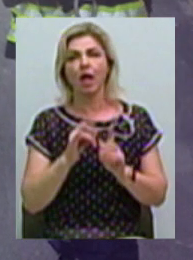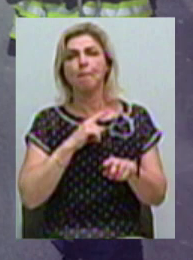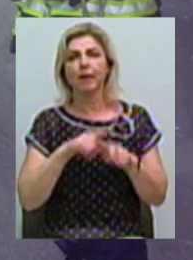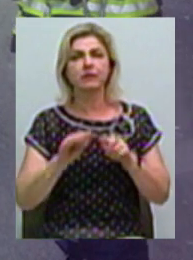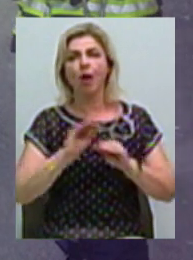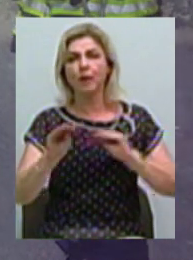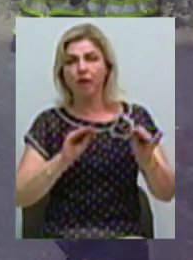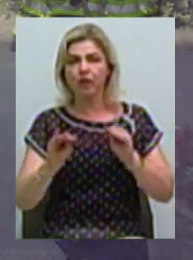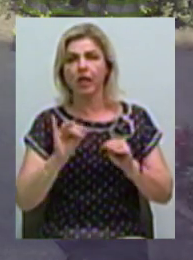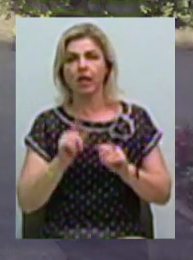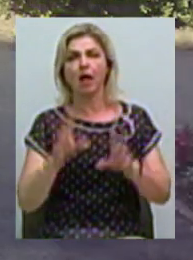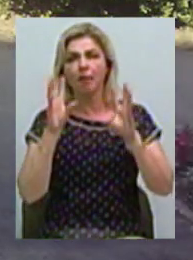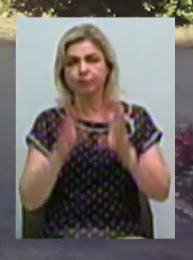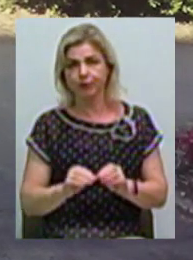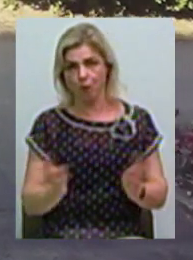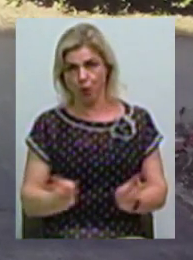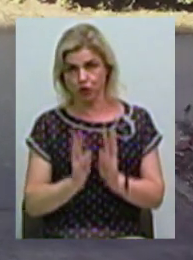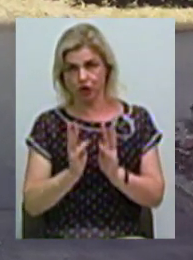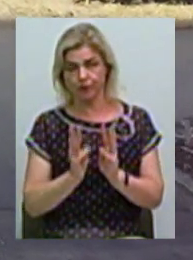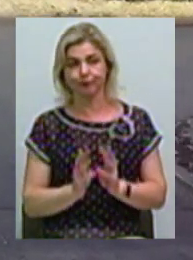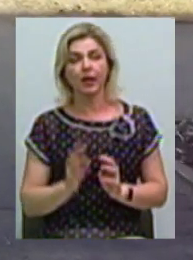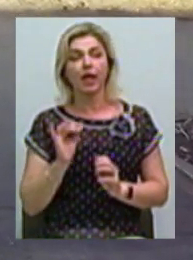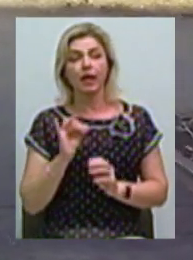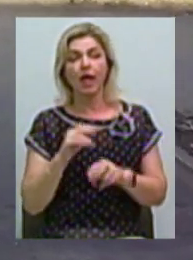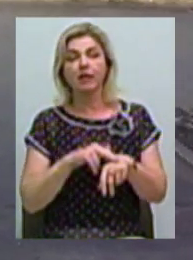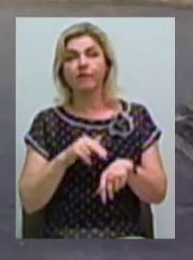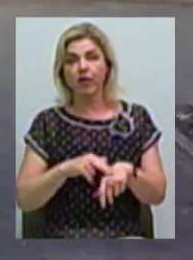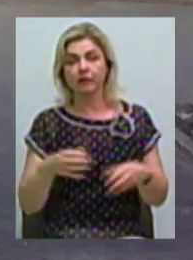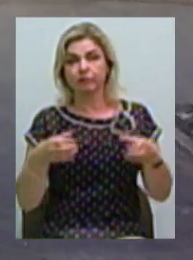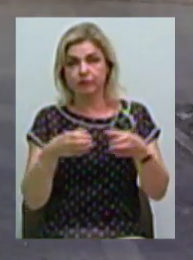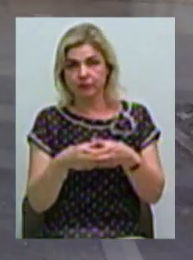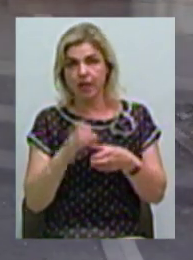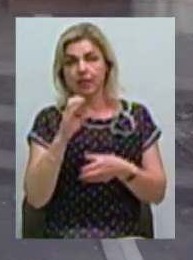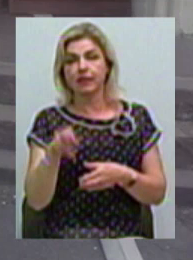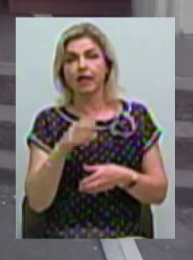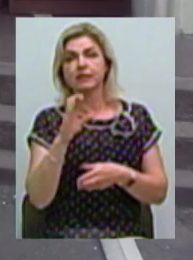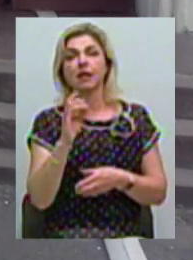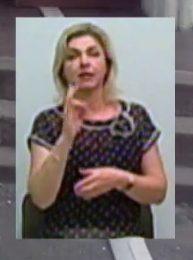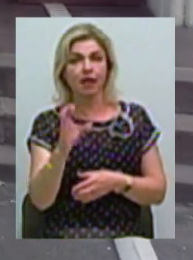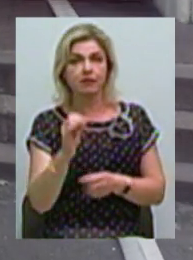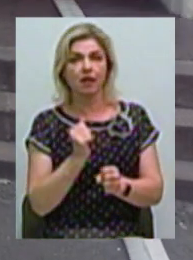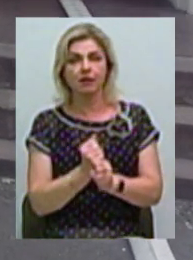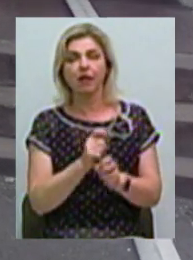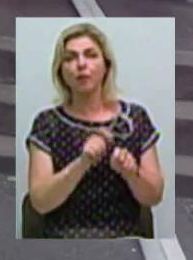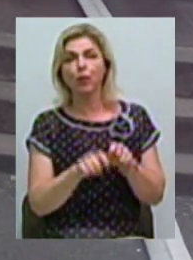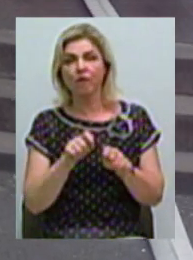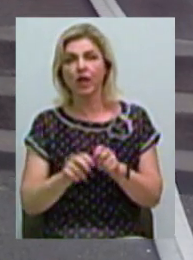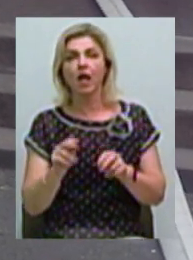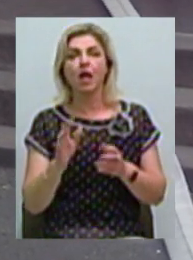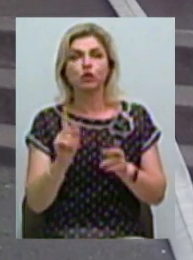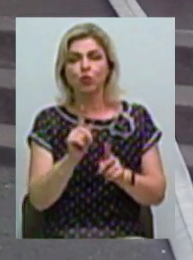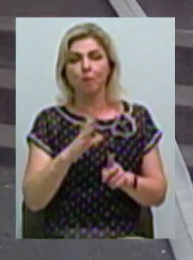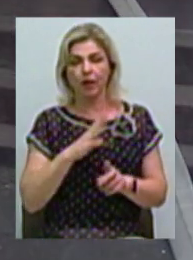гасіння умовних пожеж тощо. Окрім цього, інспекторським складом ДСНС здійснюється перевірка справності первинних